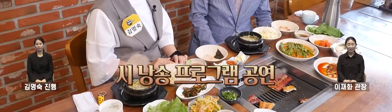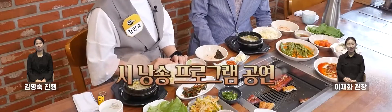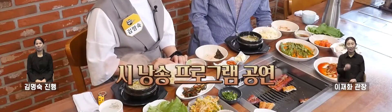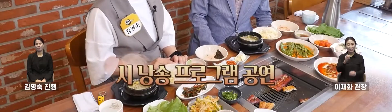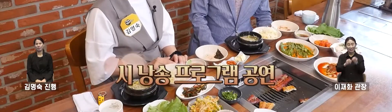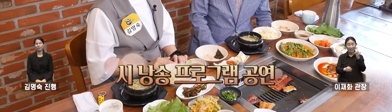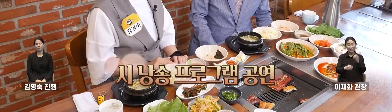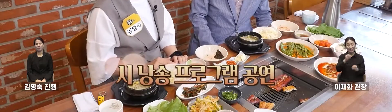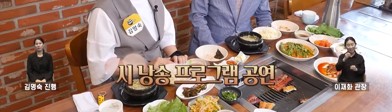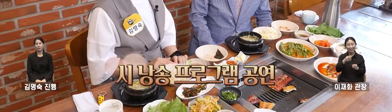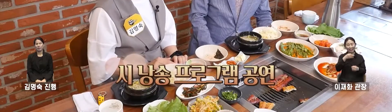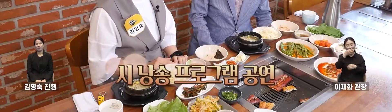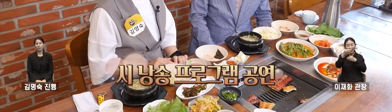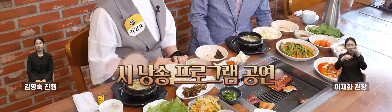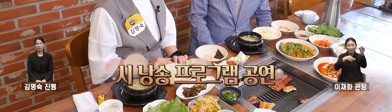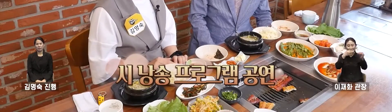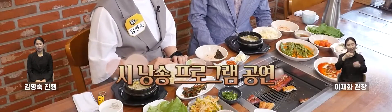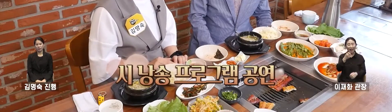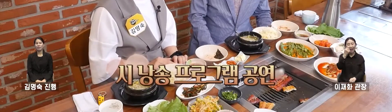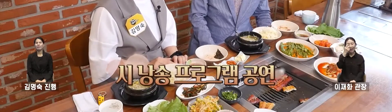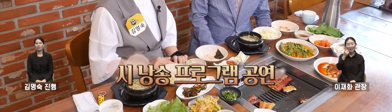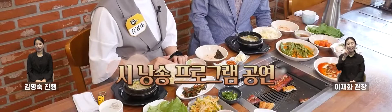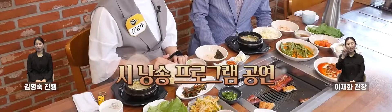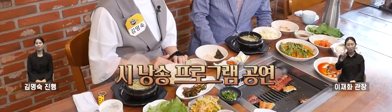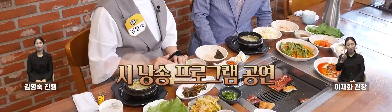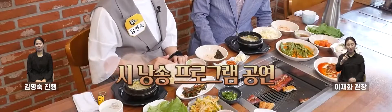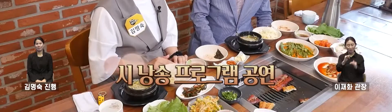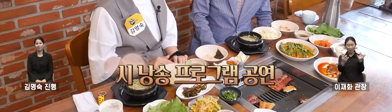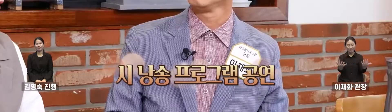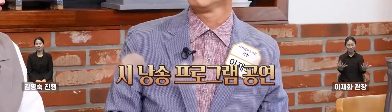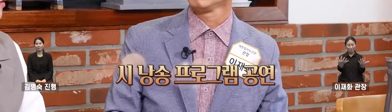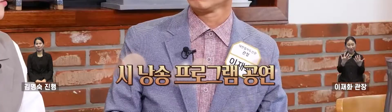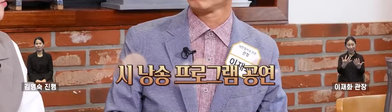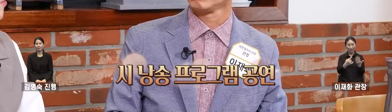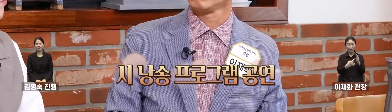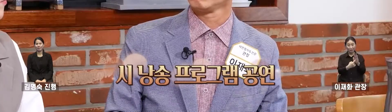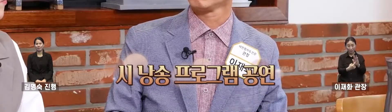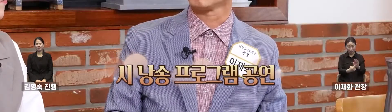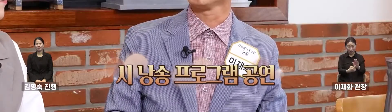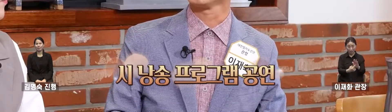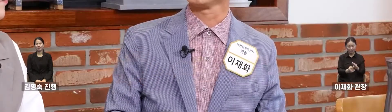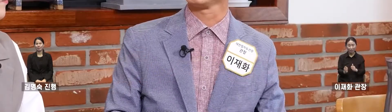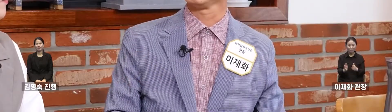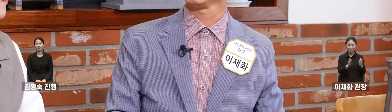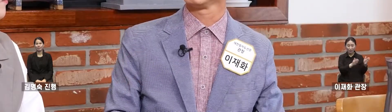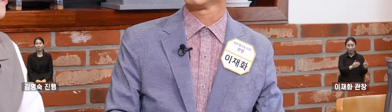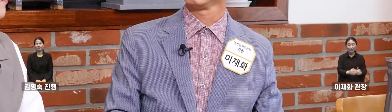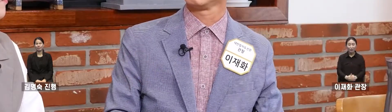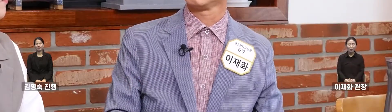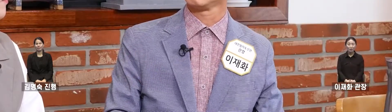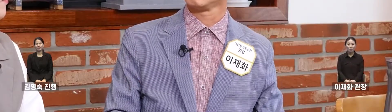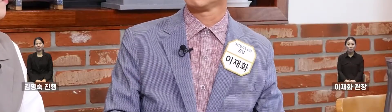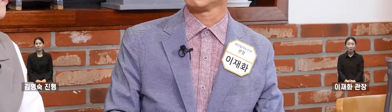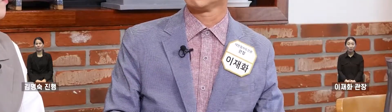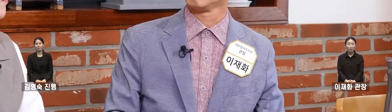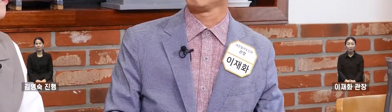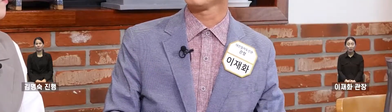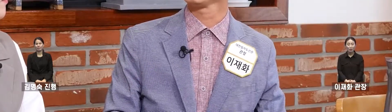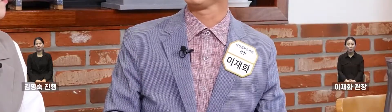신앙송 프로그램을 한 달에 한 번씩 공연을 하고 있고 예. 또 조금 있으면은